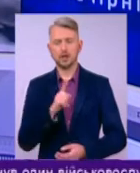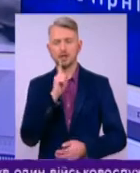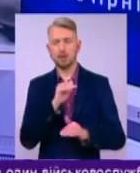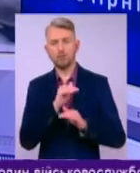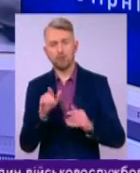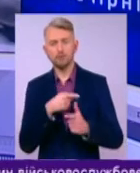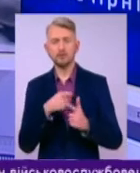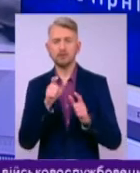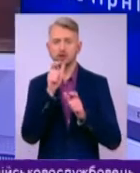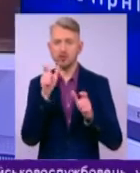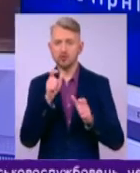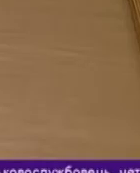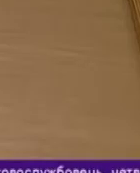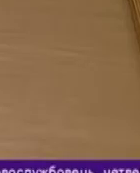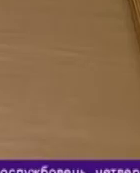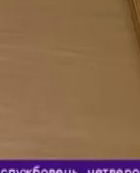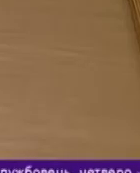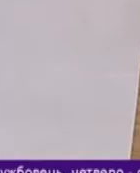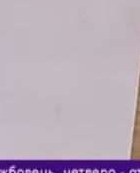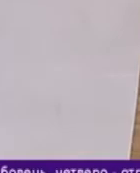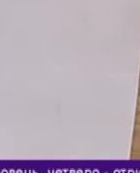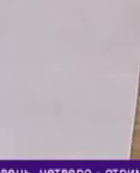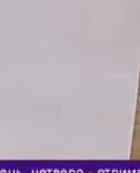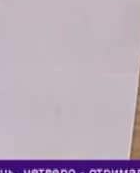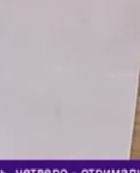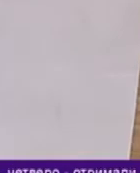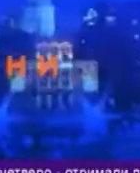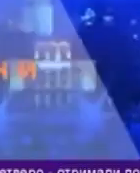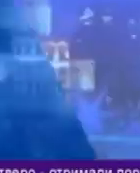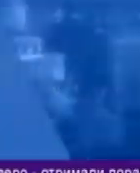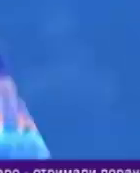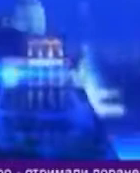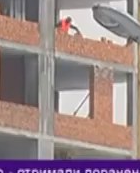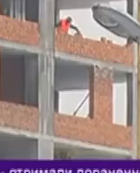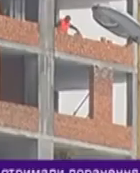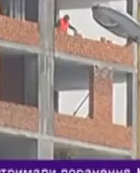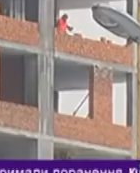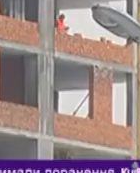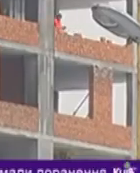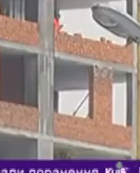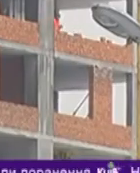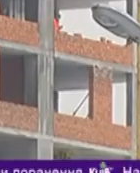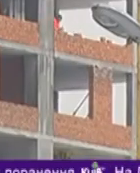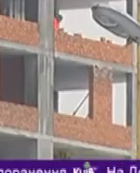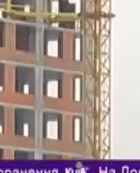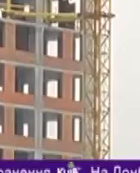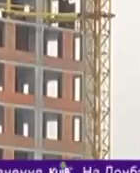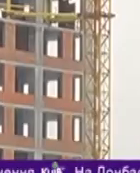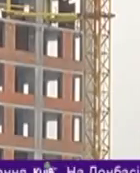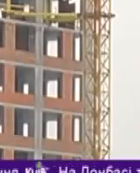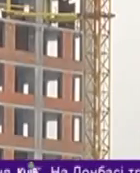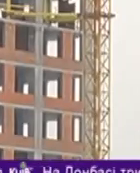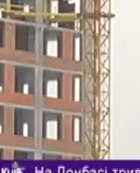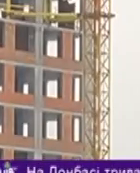Замовчувати чи кричати сексуальне насильство над дітьми? Чому ми не хочемо про це говорити? Гойдалки, паркінги, школи